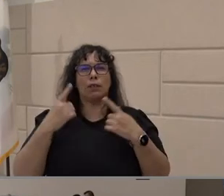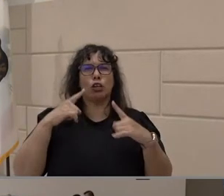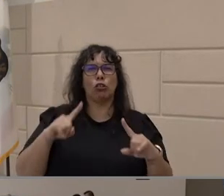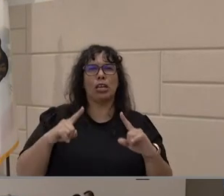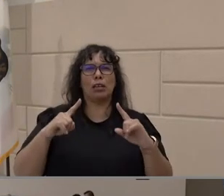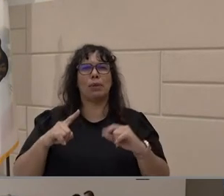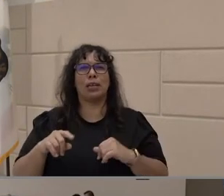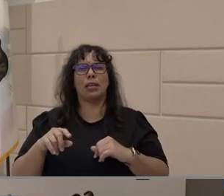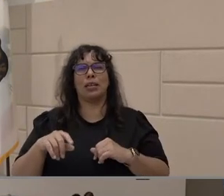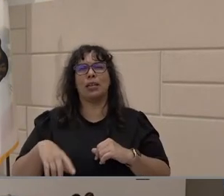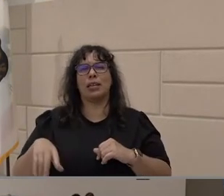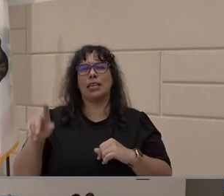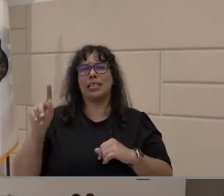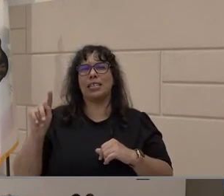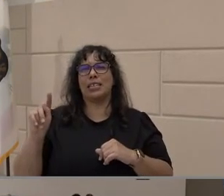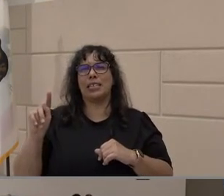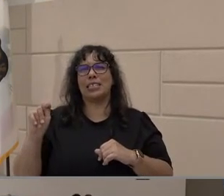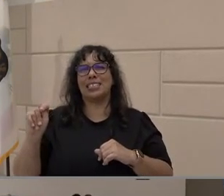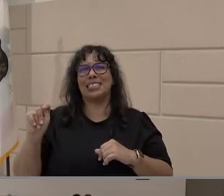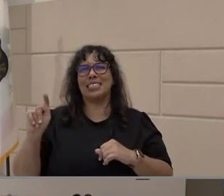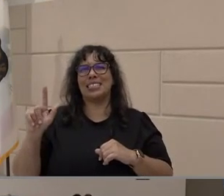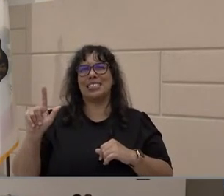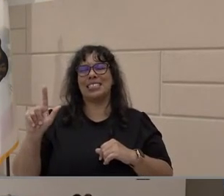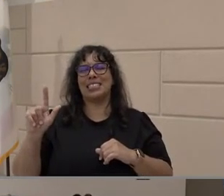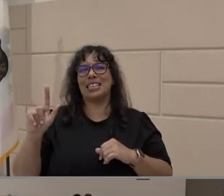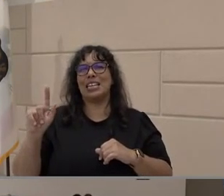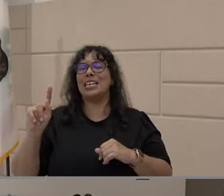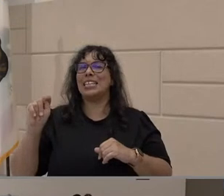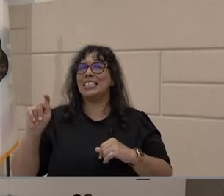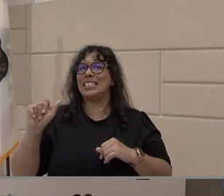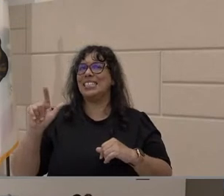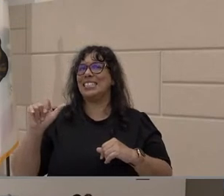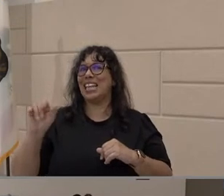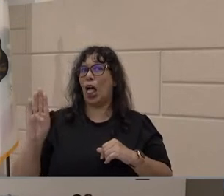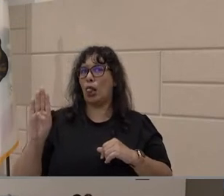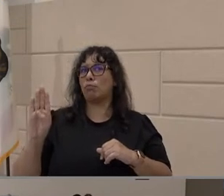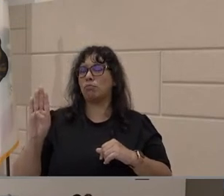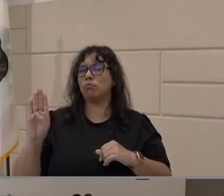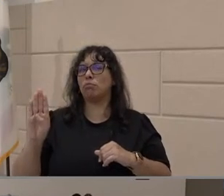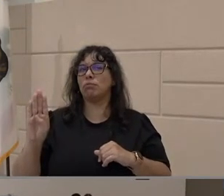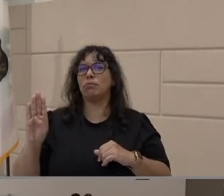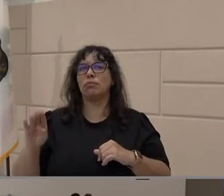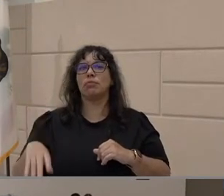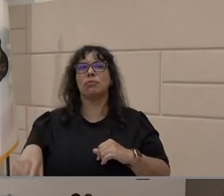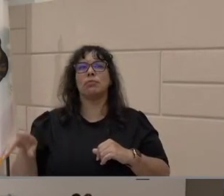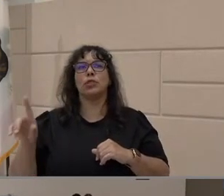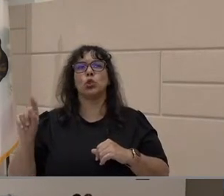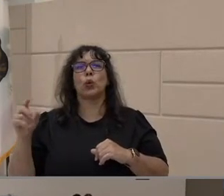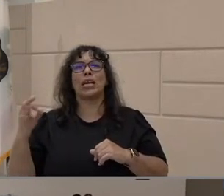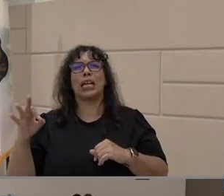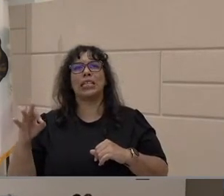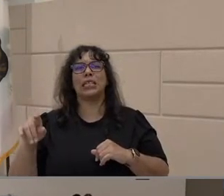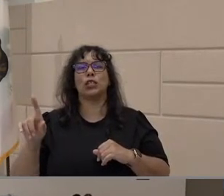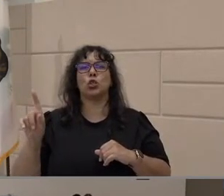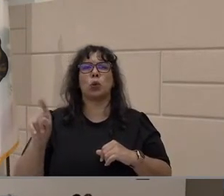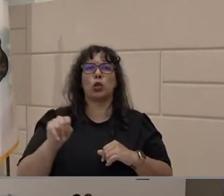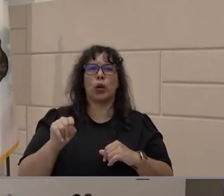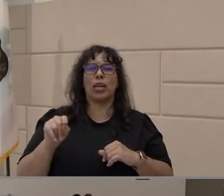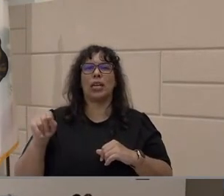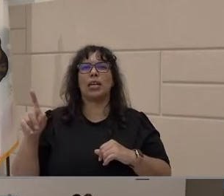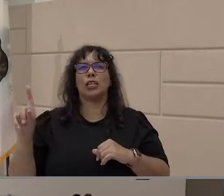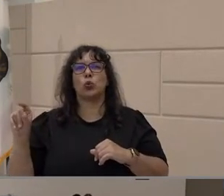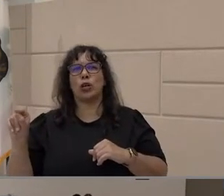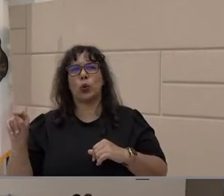អឺ JP អឺការយល់ស្របតើតូននឹងឆ្នាំ2019 2020